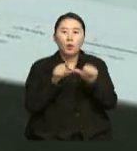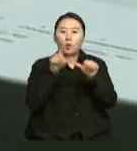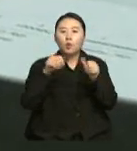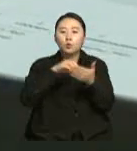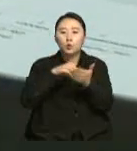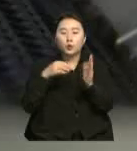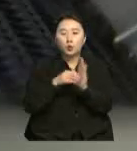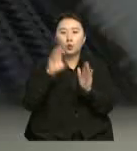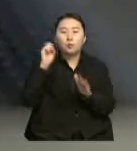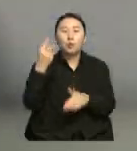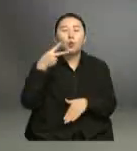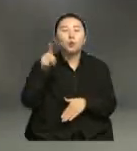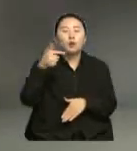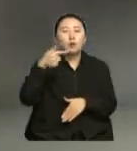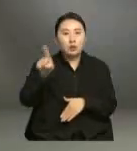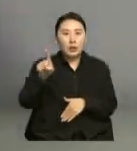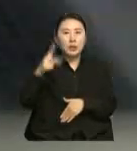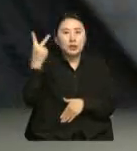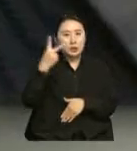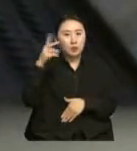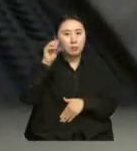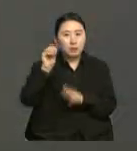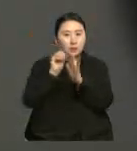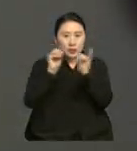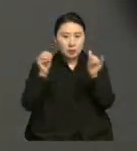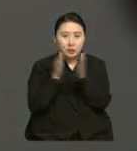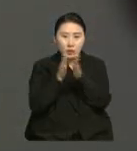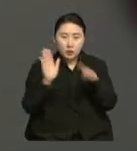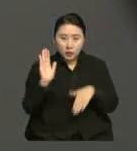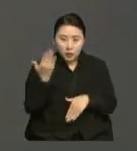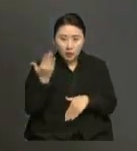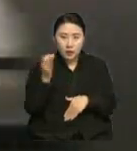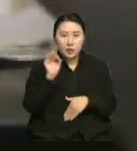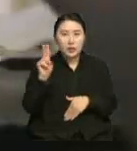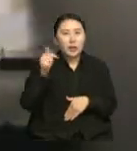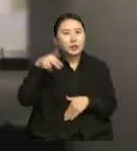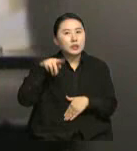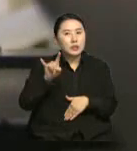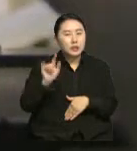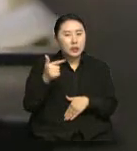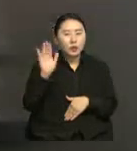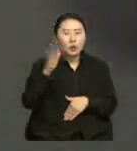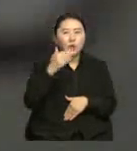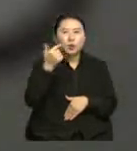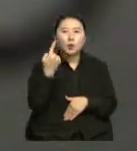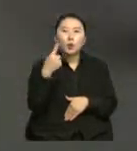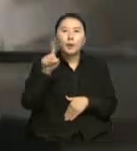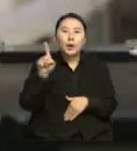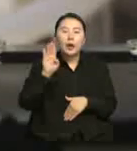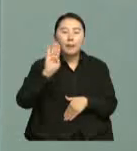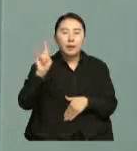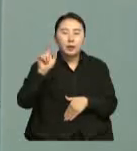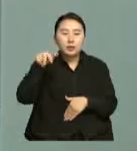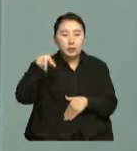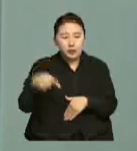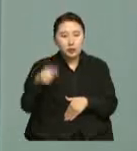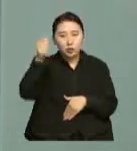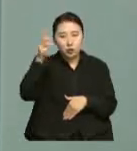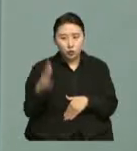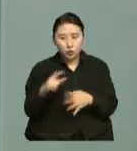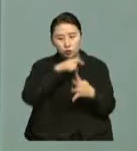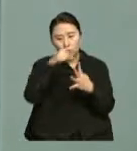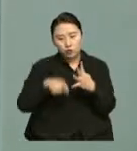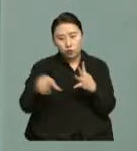5월쯤 모더나사의 백신 2천만 명 분량을 도입하고 얀센과 노바백스 등 다국적 제약사의 백신을